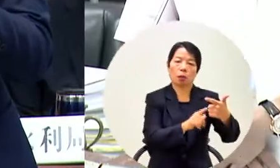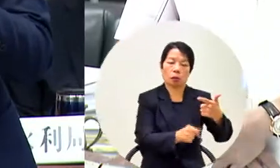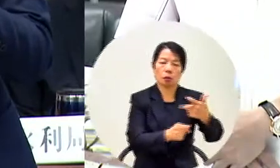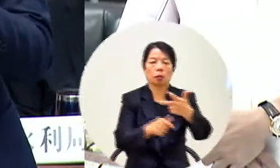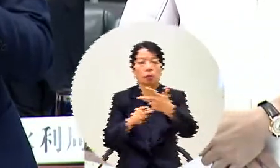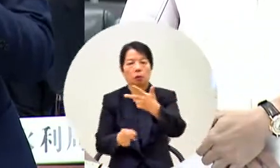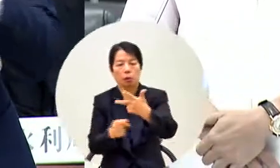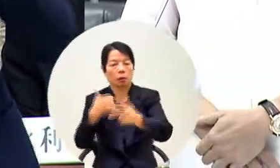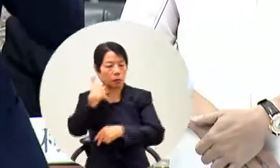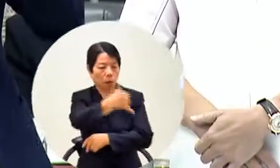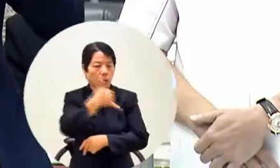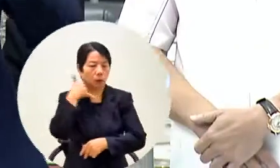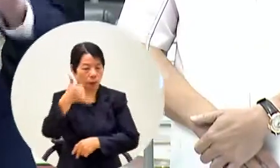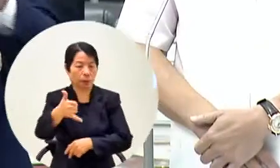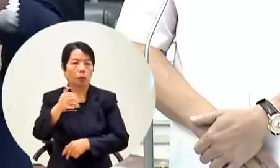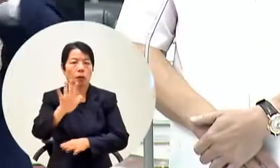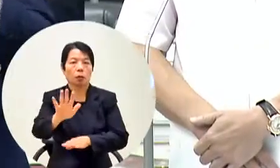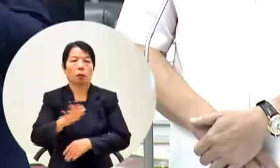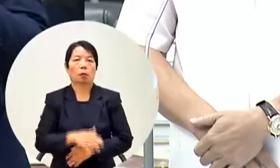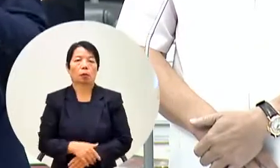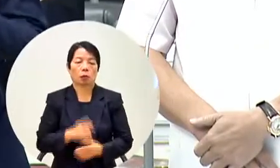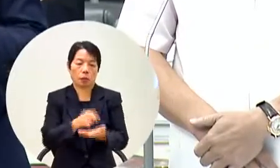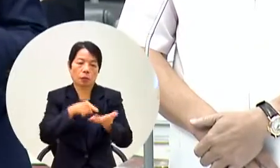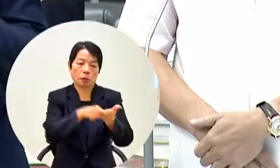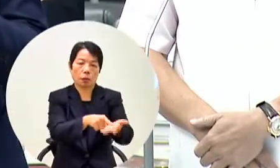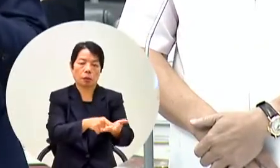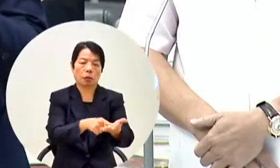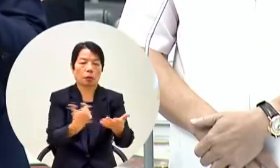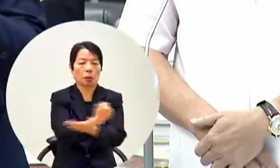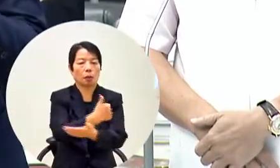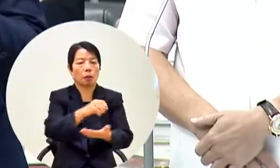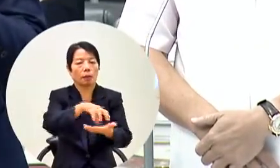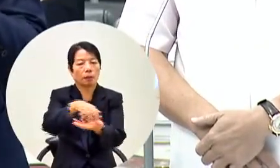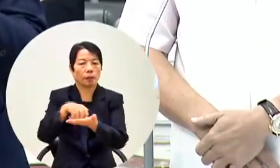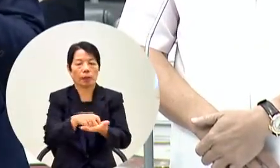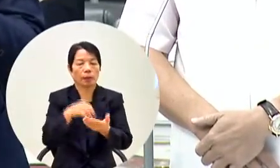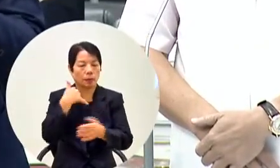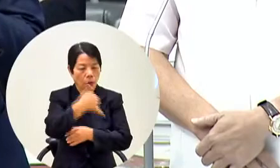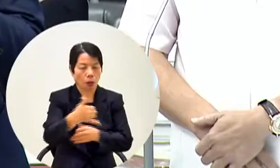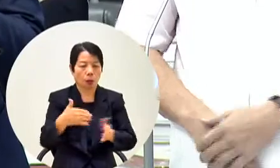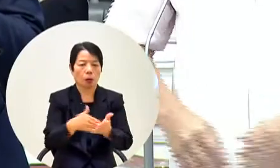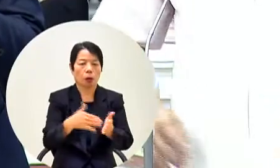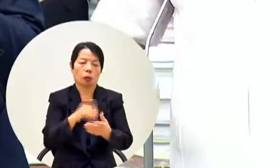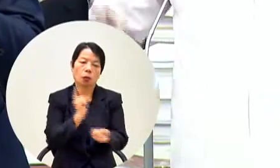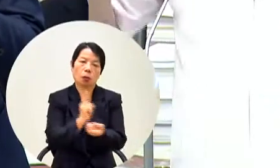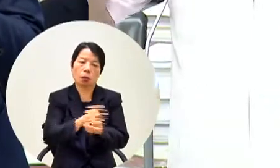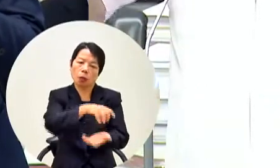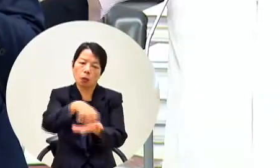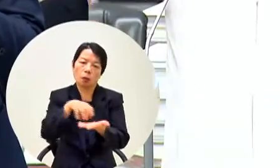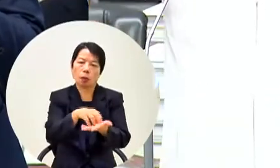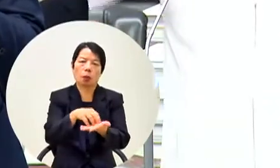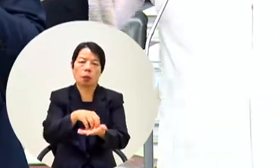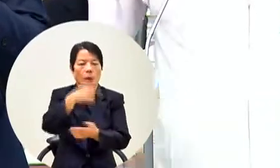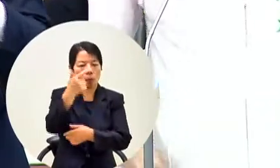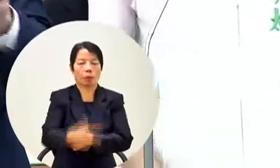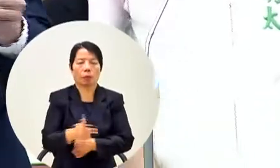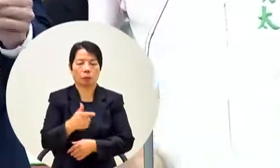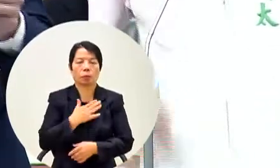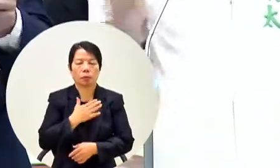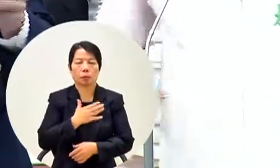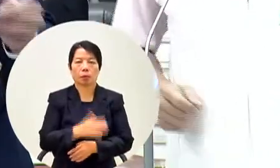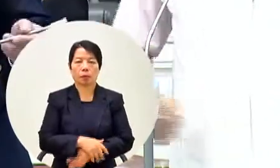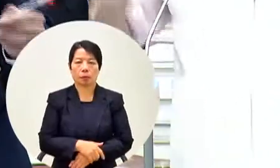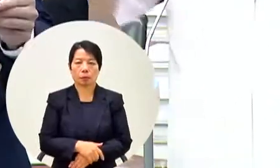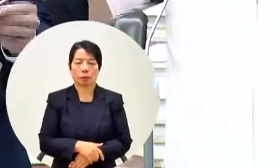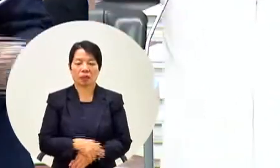电话去跟业跟申请的代办业者去联系，但的确在整个效率上有非常多值得加强的地方。 卖一堆的理由啦，